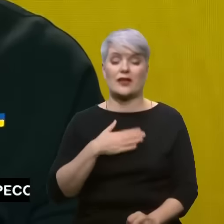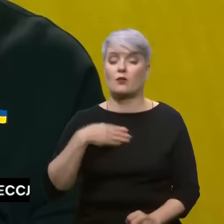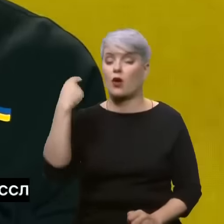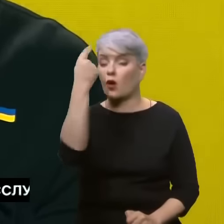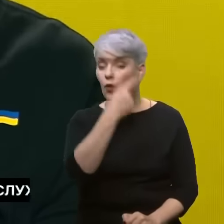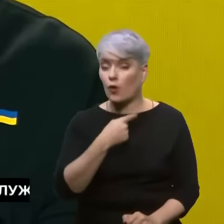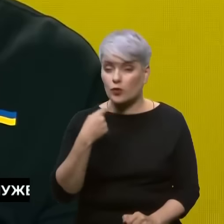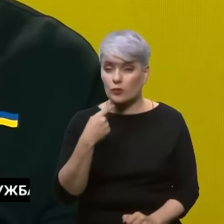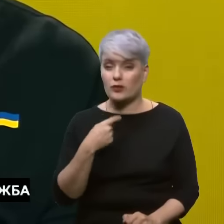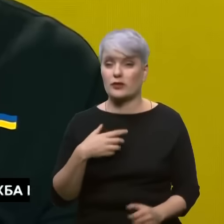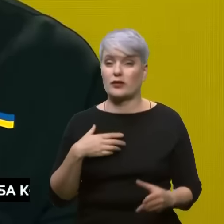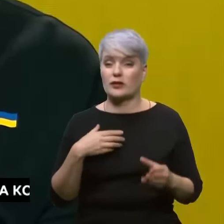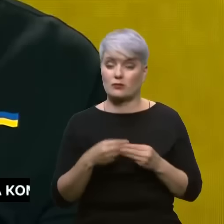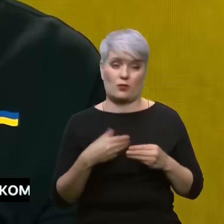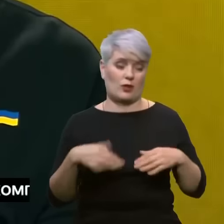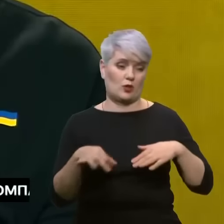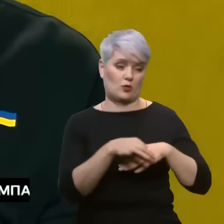особисто з моєю